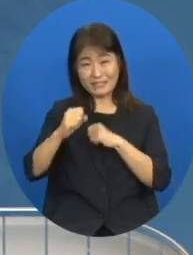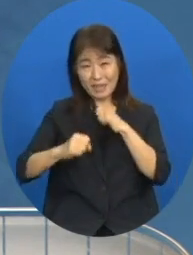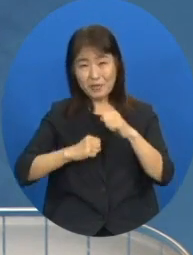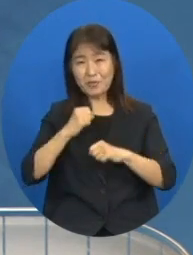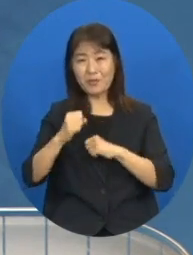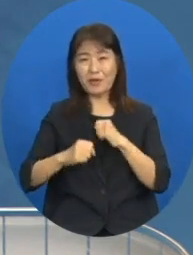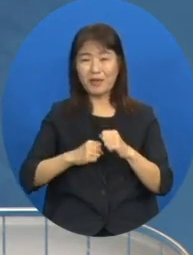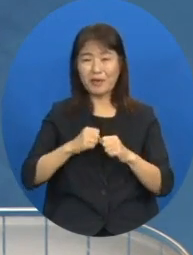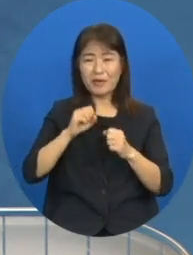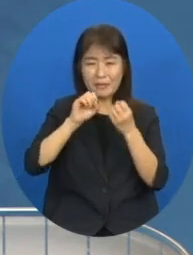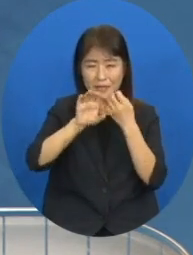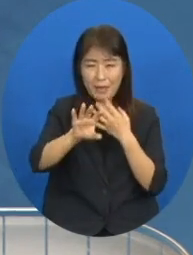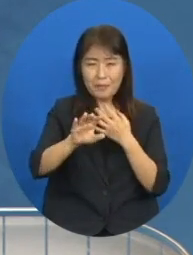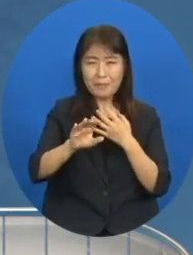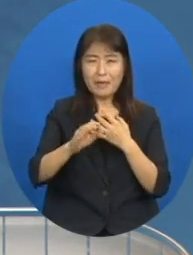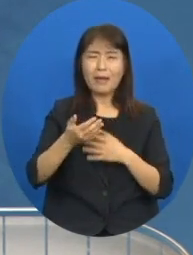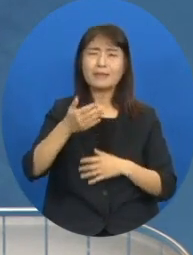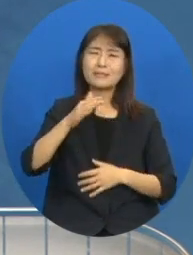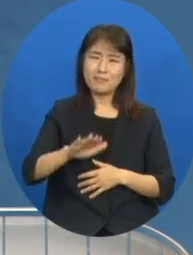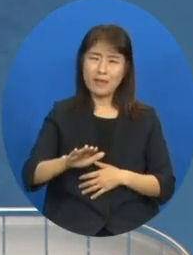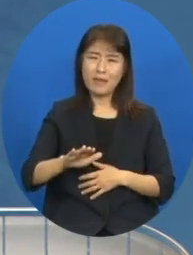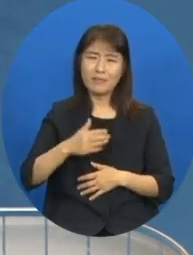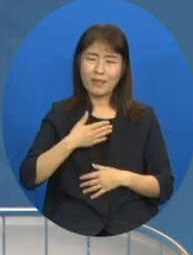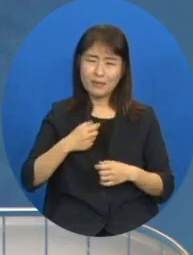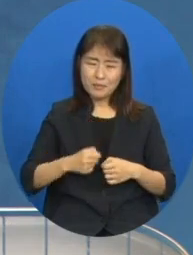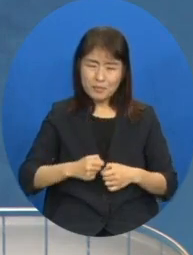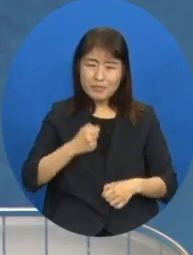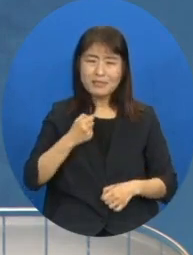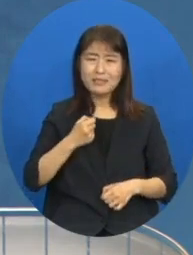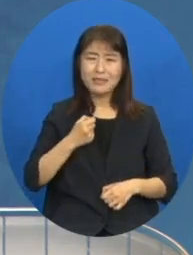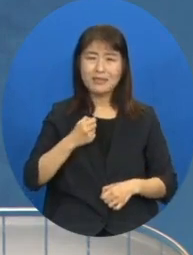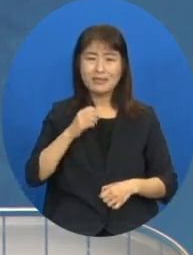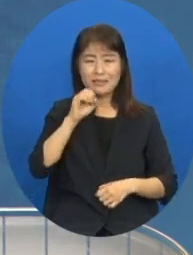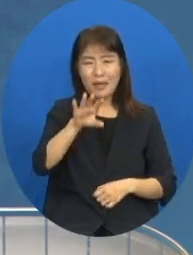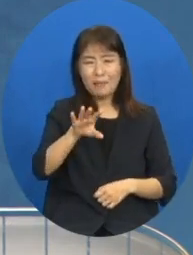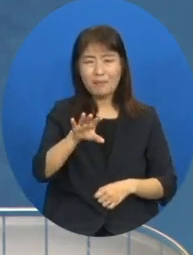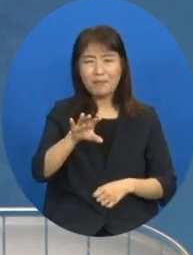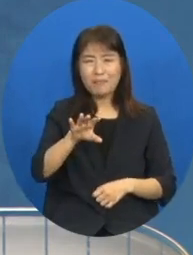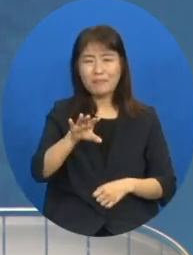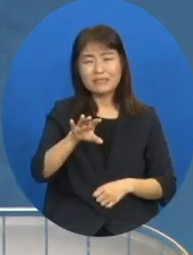이렇게 대답은 합니다. 그러나 솔직히 그렇기만 하겠어요. 네.